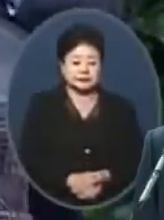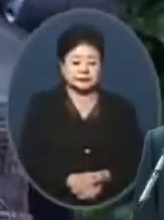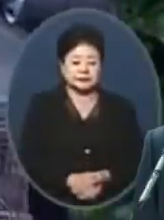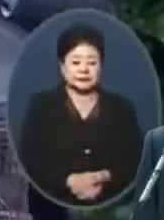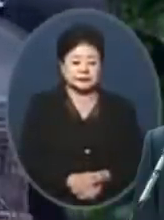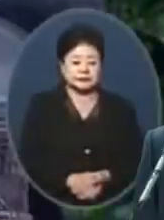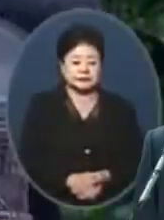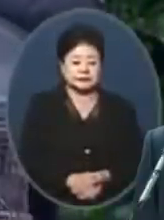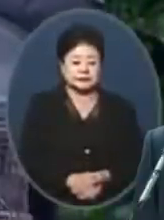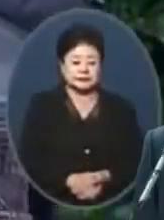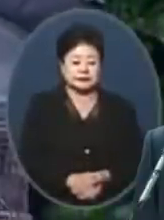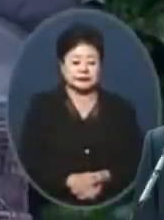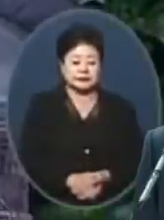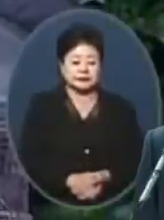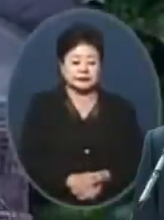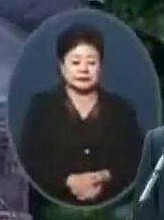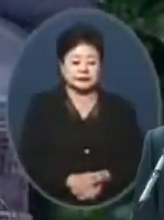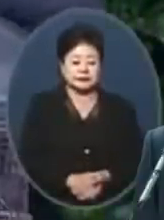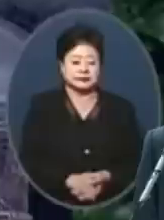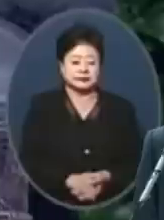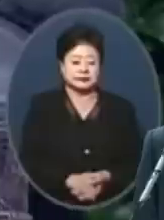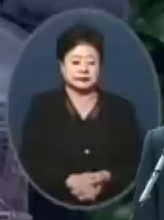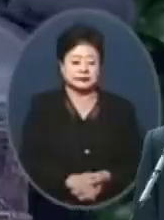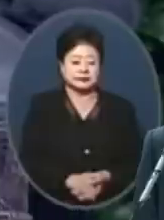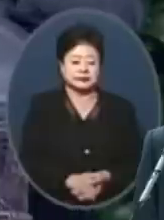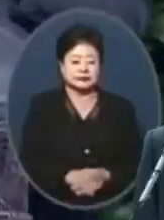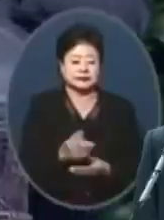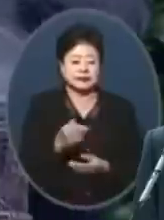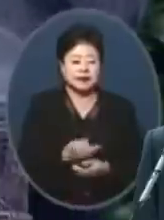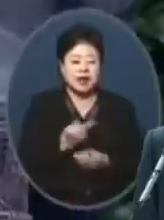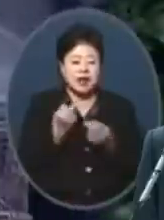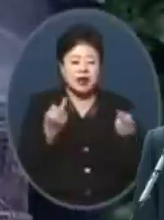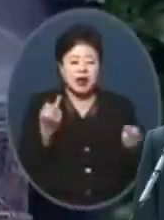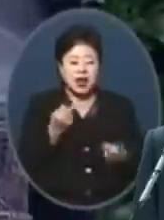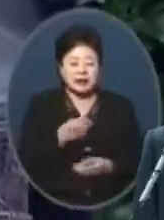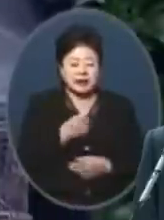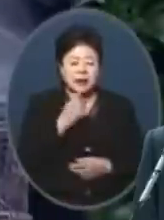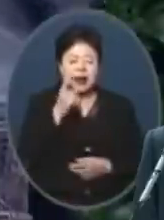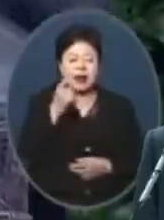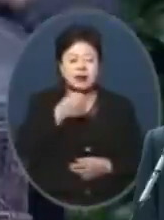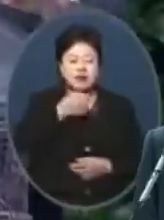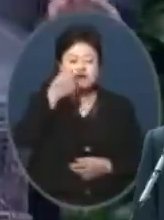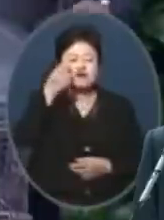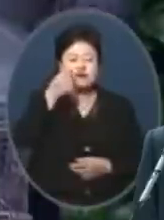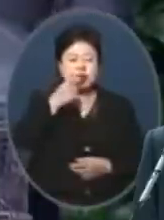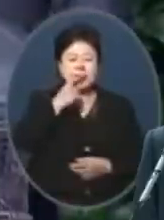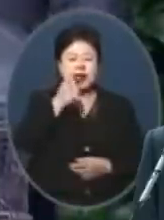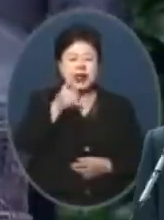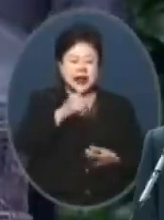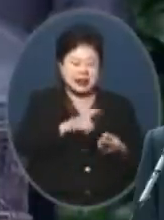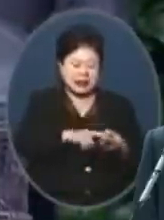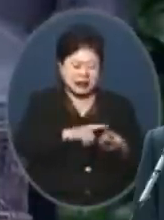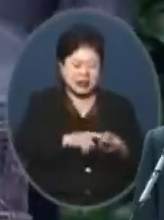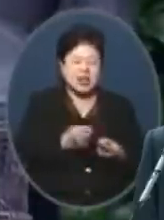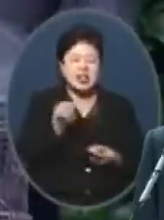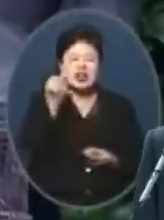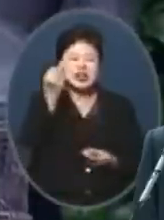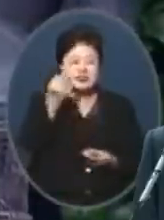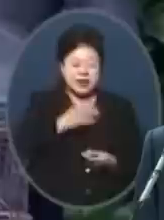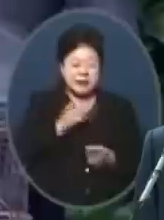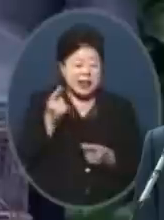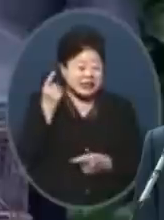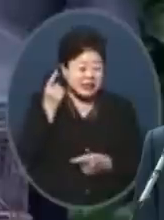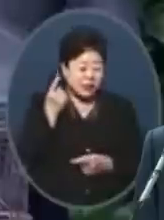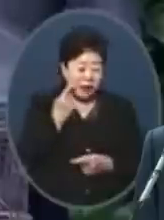and bowing before his sheaf. 그래서 그는 곧장 꿈에서 깨어나서 형들을 보고 형들 내 말